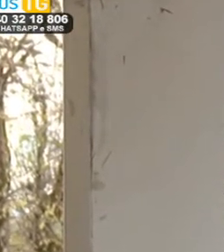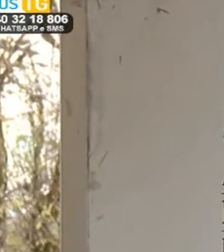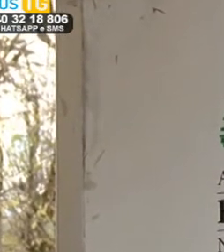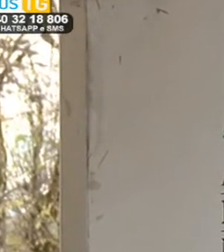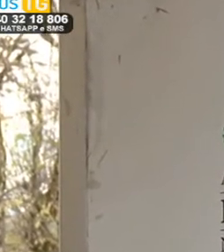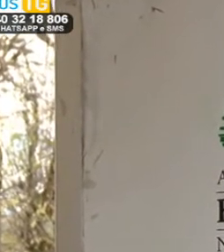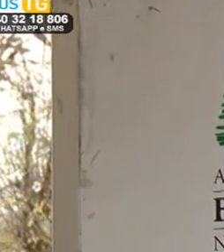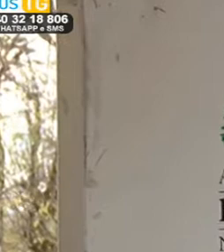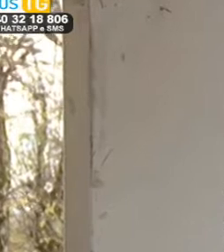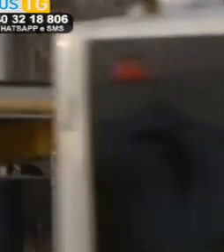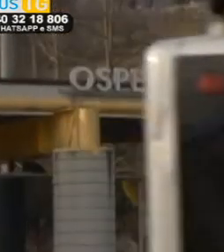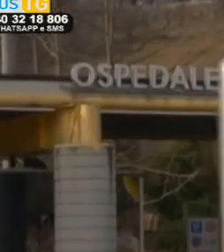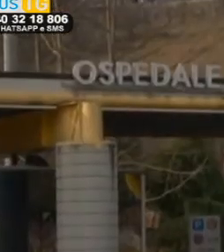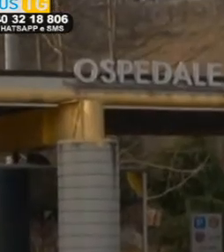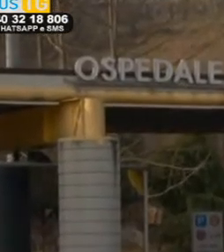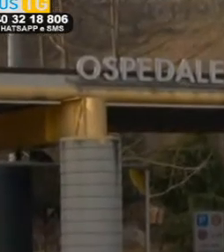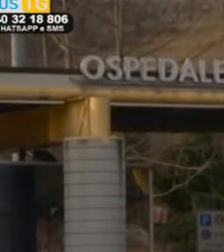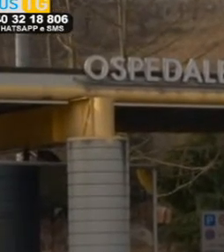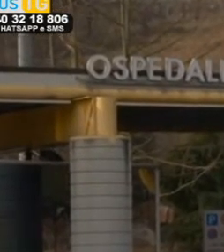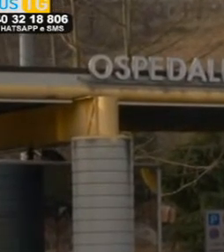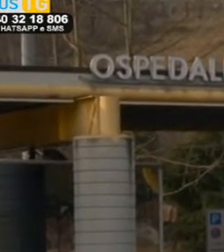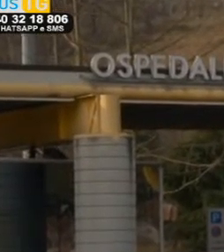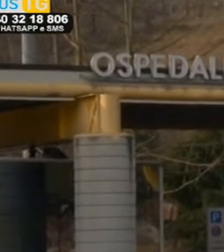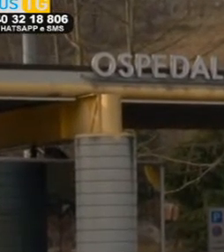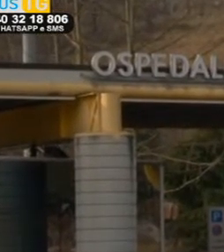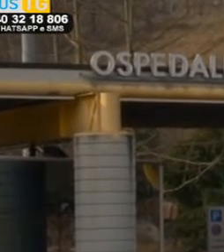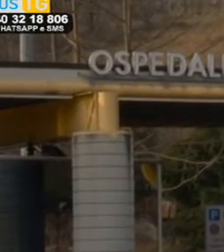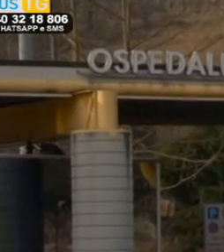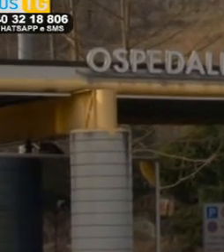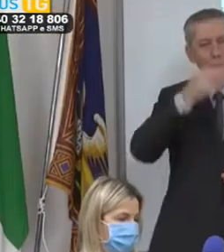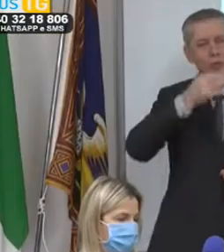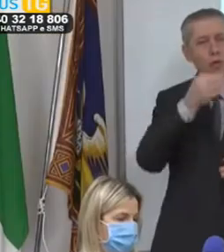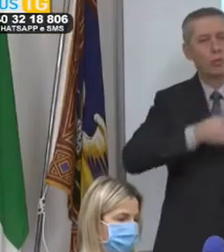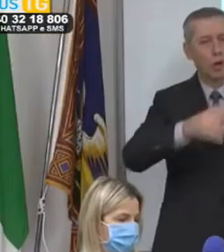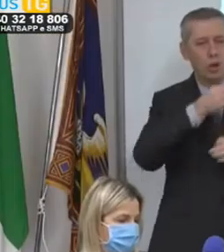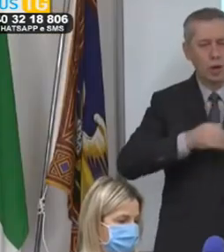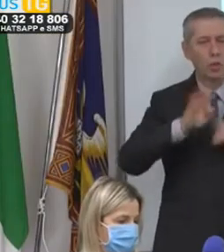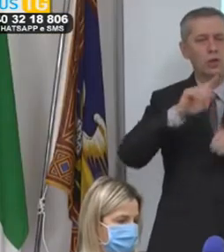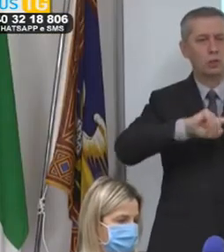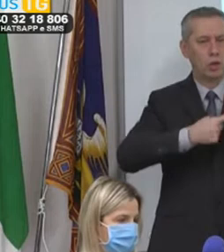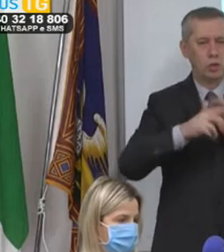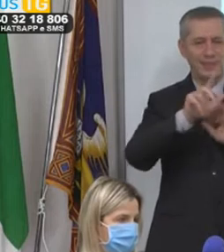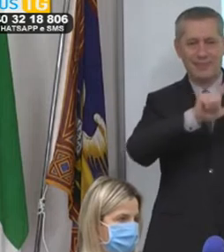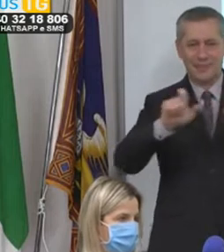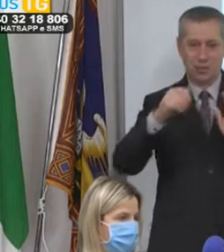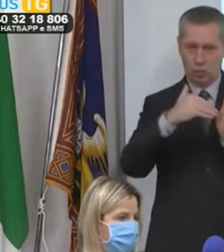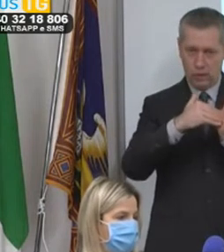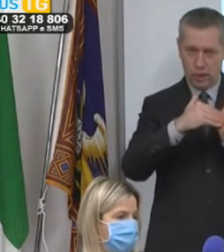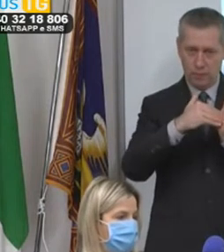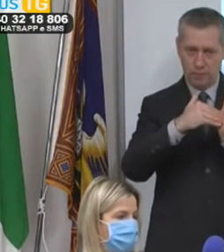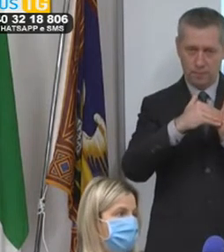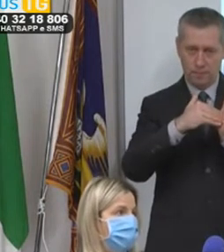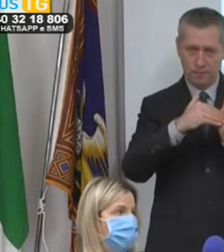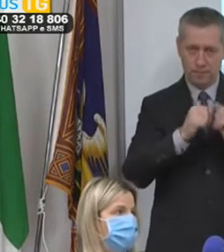all'invito a vaccinarsi contro il Covid. L'ipotesi è stata valutata da Regione, ULS e Dolomiti e oggi il presidente Zaia ha riferito durante il consueto